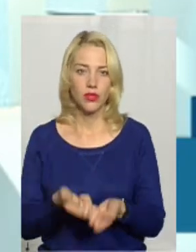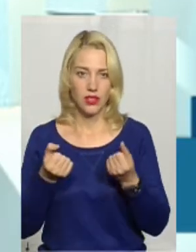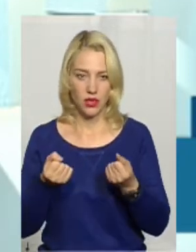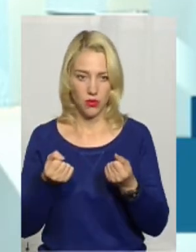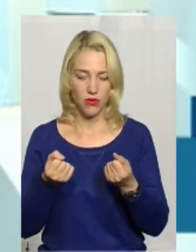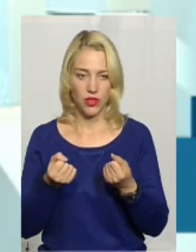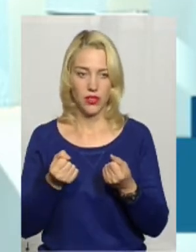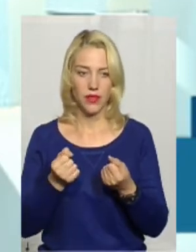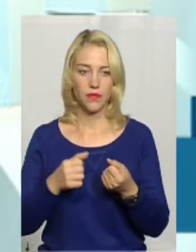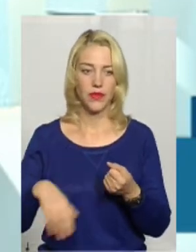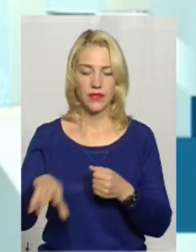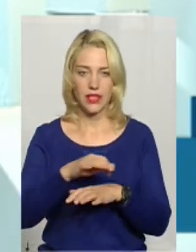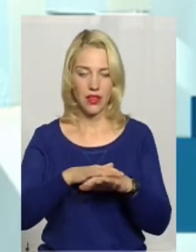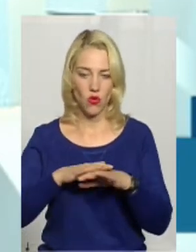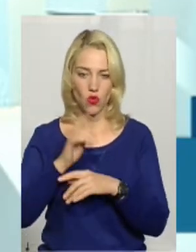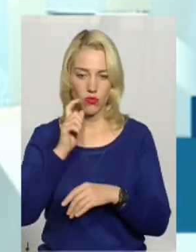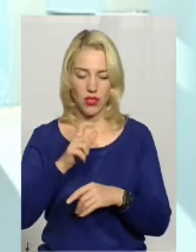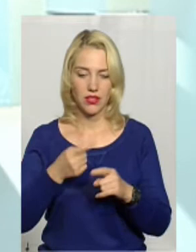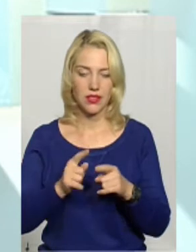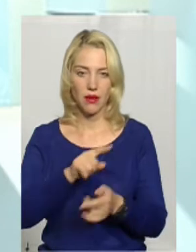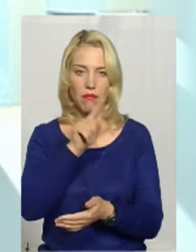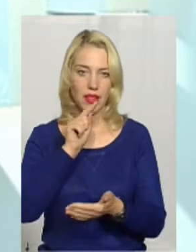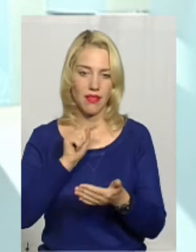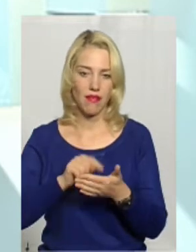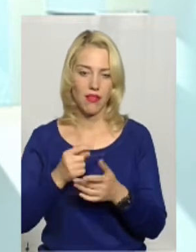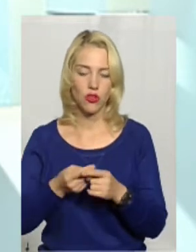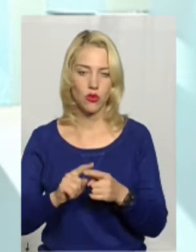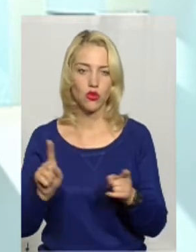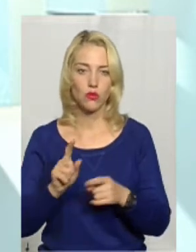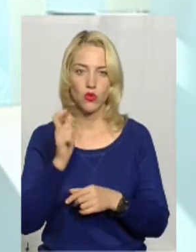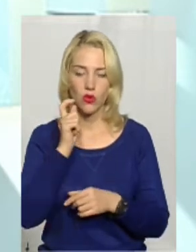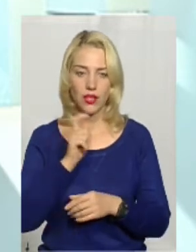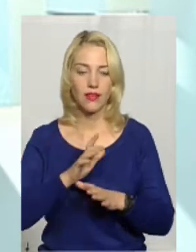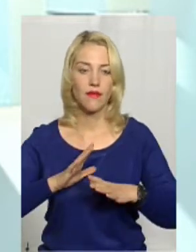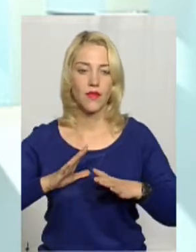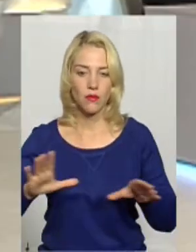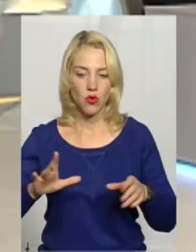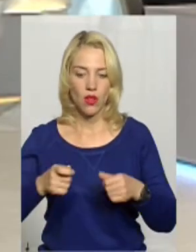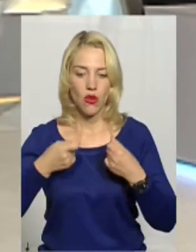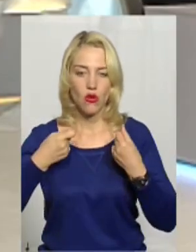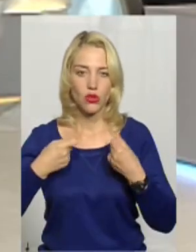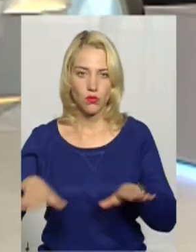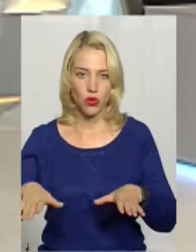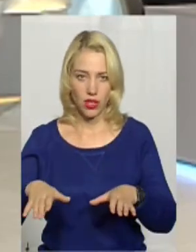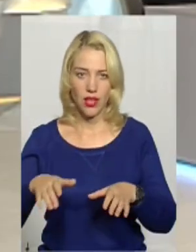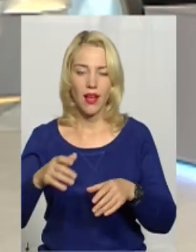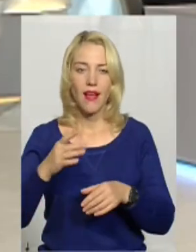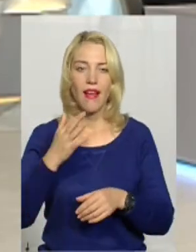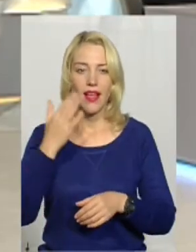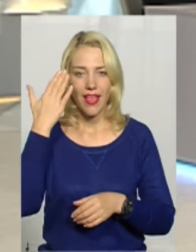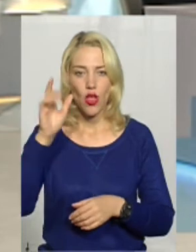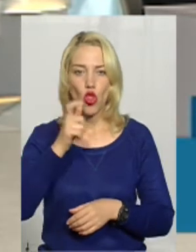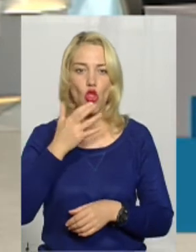думаю, майже всім народом України, це питання того, щоб Україна не була розпродана іноземцям. Це дуже